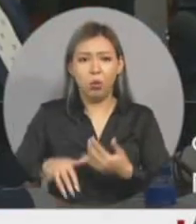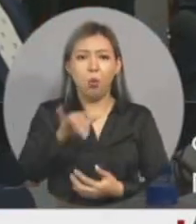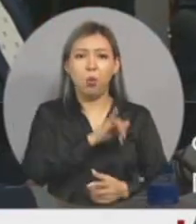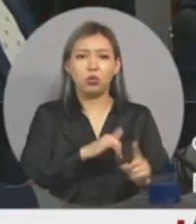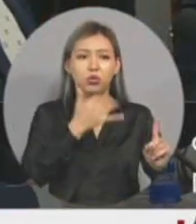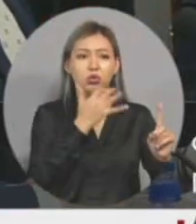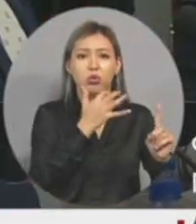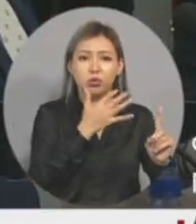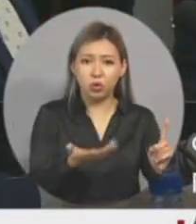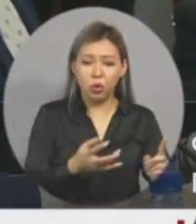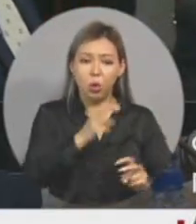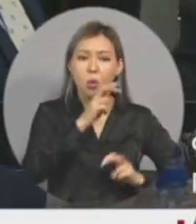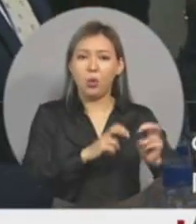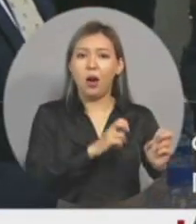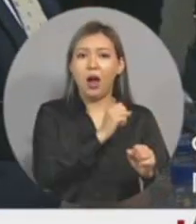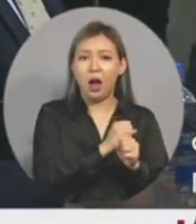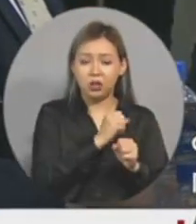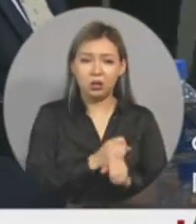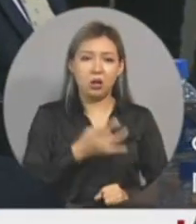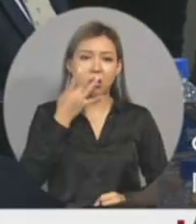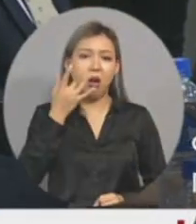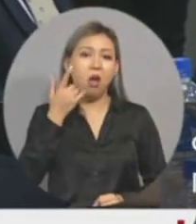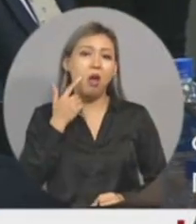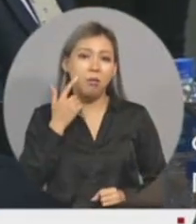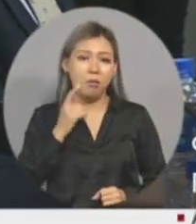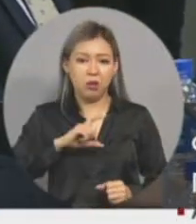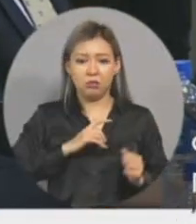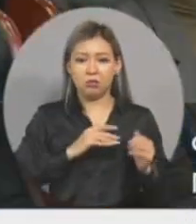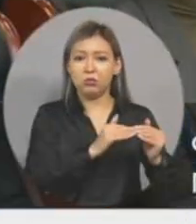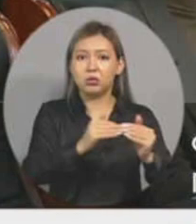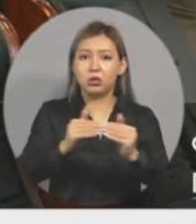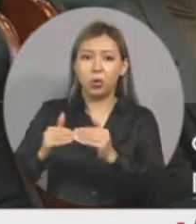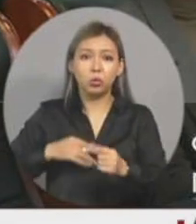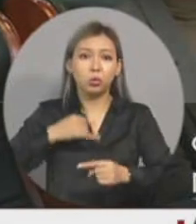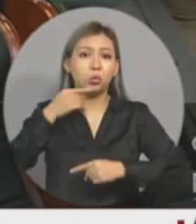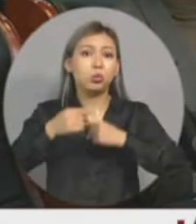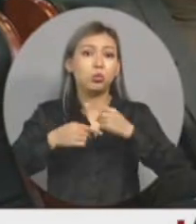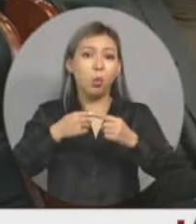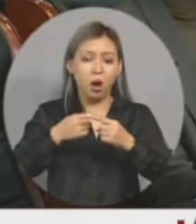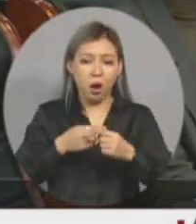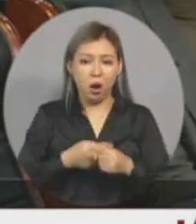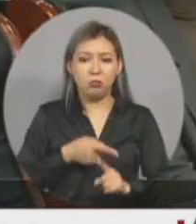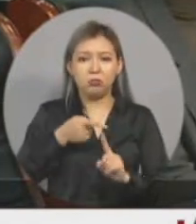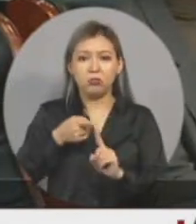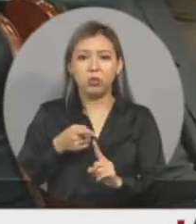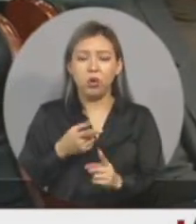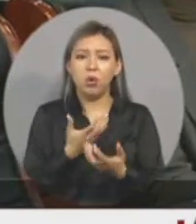үйлдвэрчний эвлэлийн ажил, гендерийн тэгш байдал сэдвээр олон зорилттой бүлгүүдтэй хамтран ажилладаг.